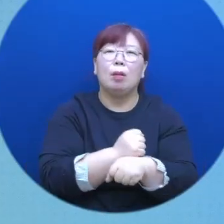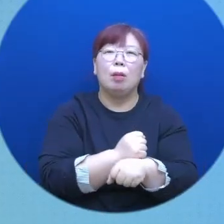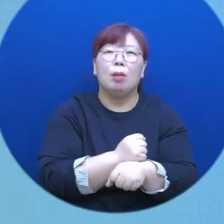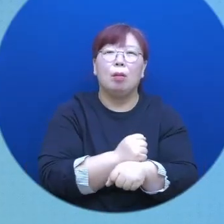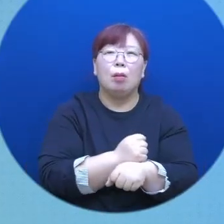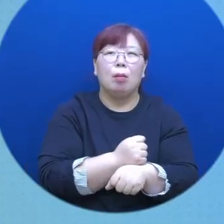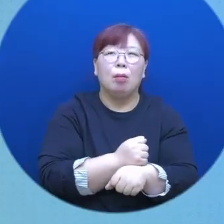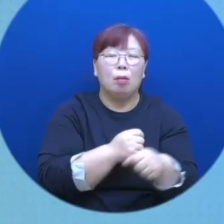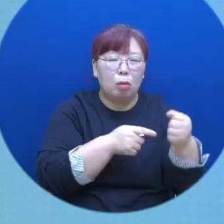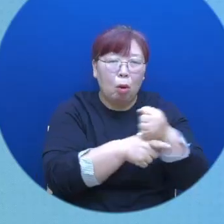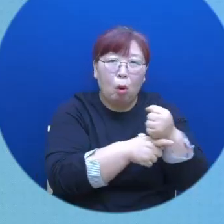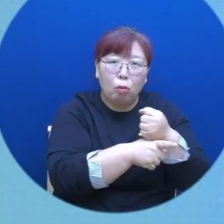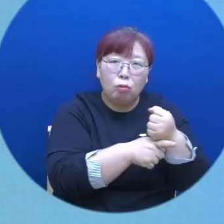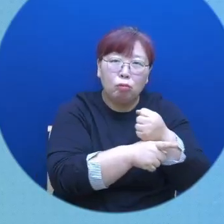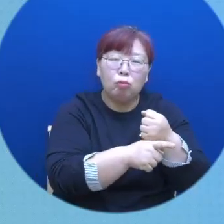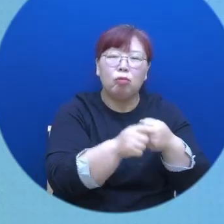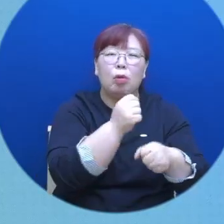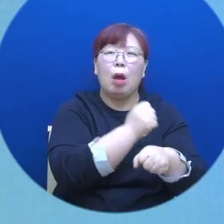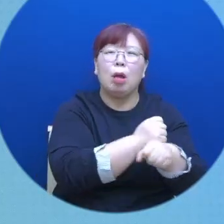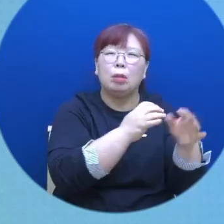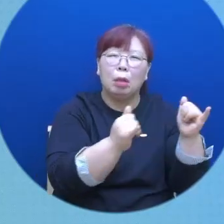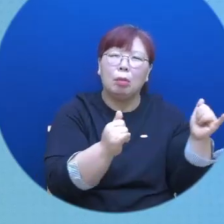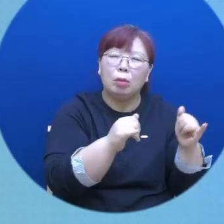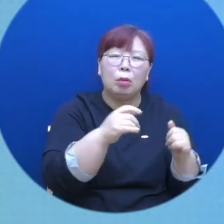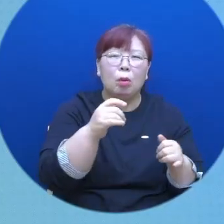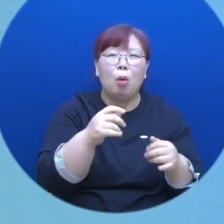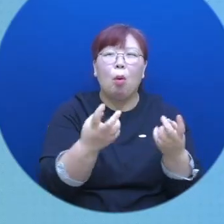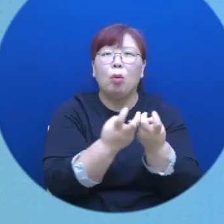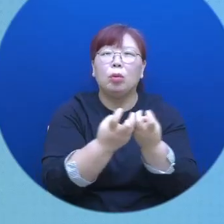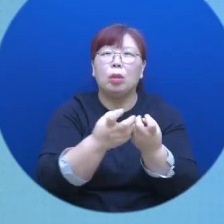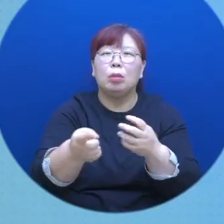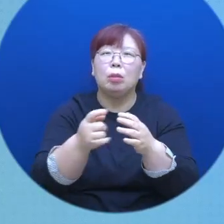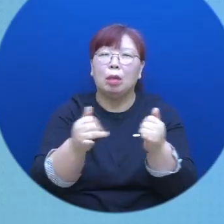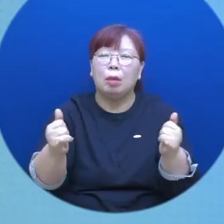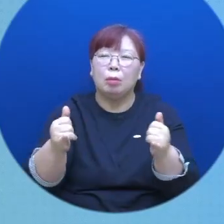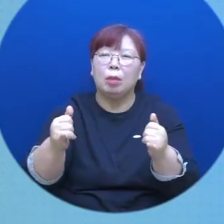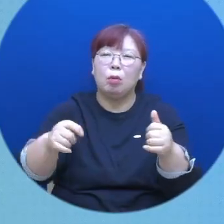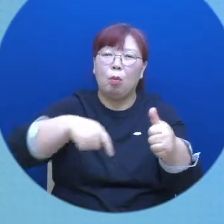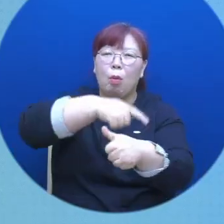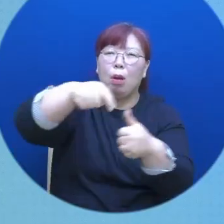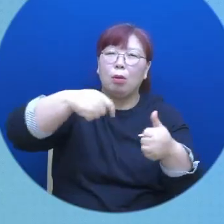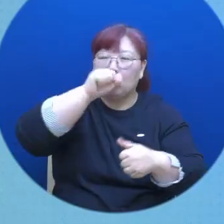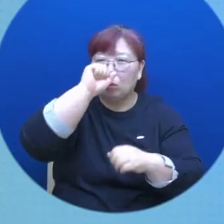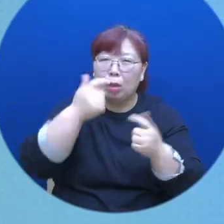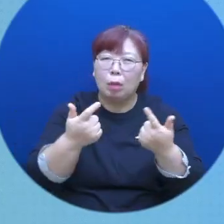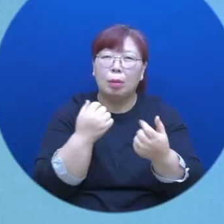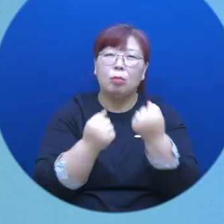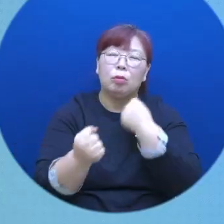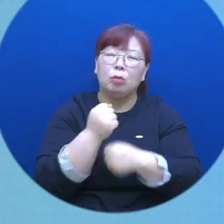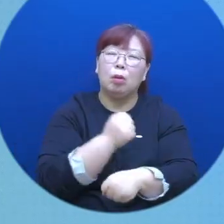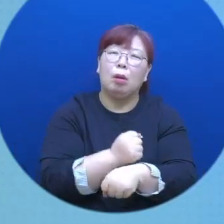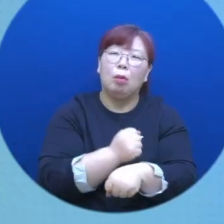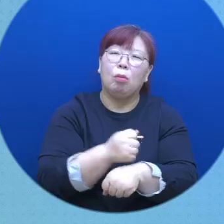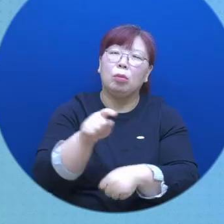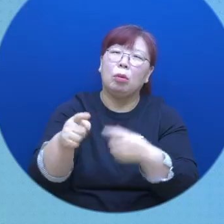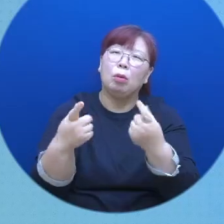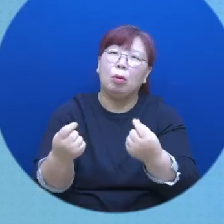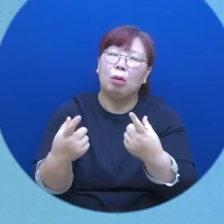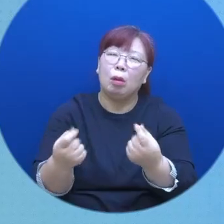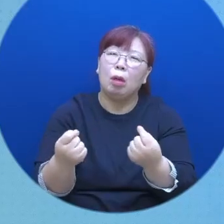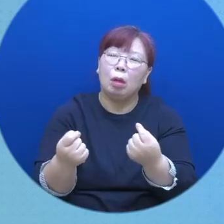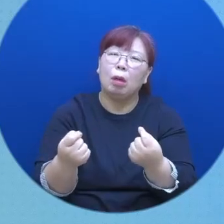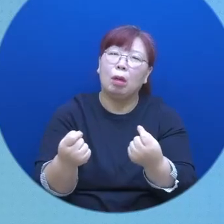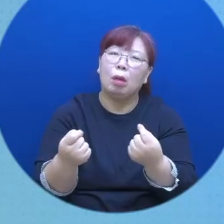연구진은 놀랐습니다. 무엇이 이런 환경에서 저런 아이들이 나올 수 있을까?